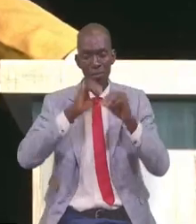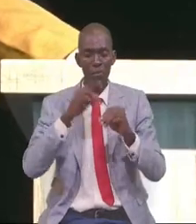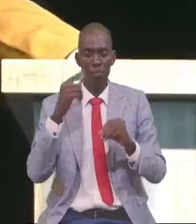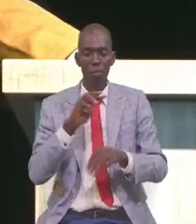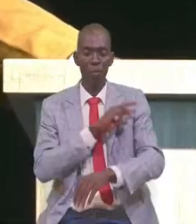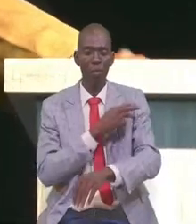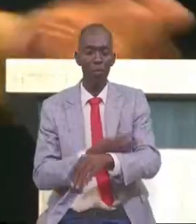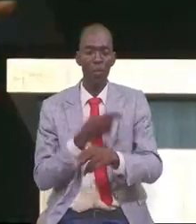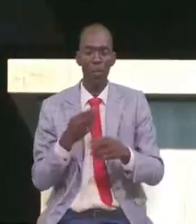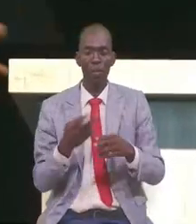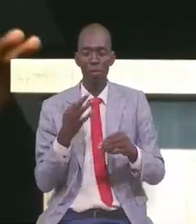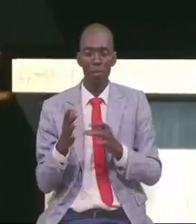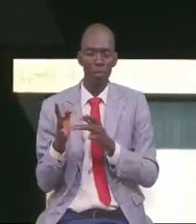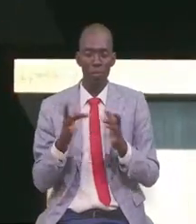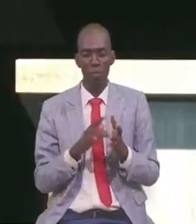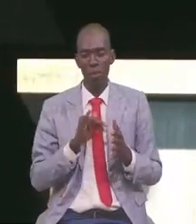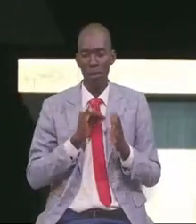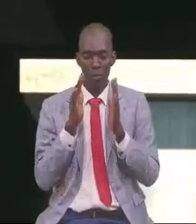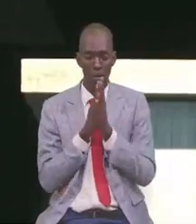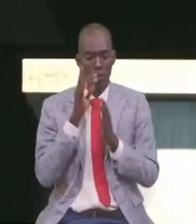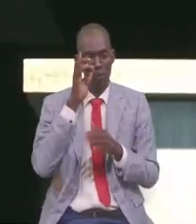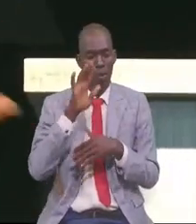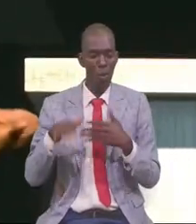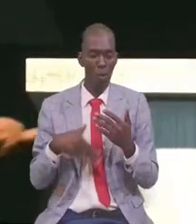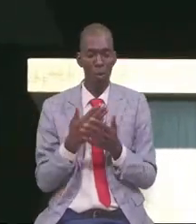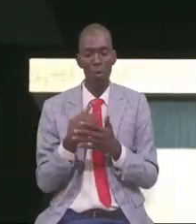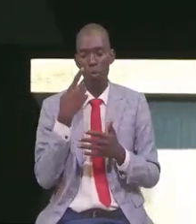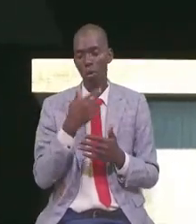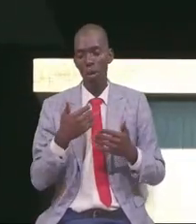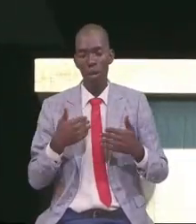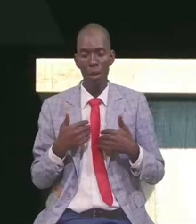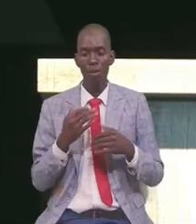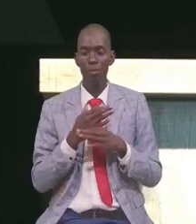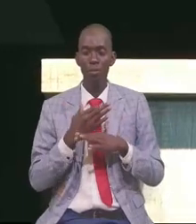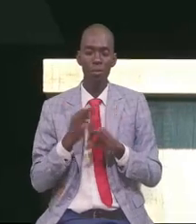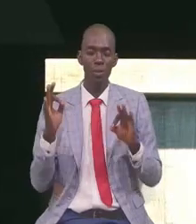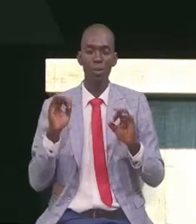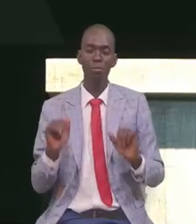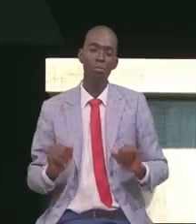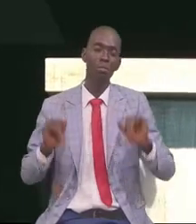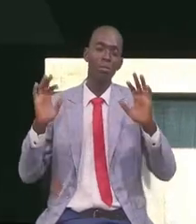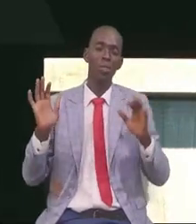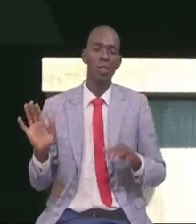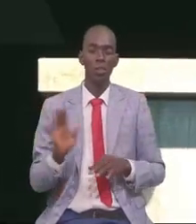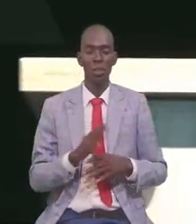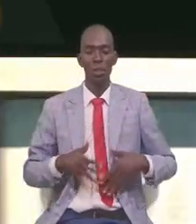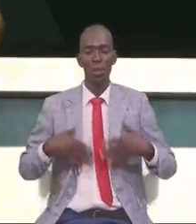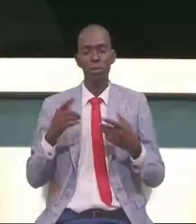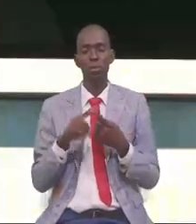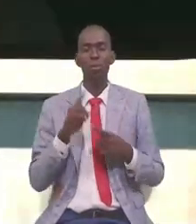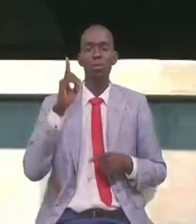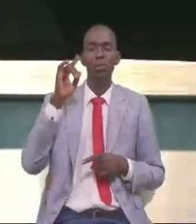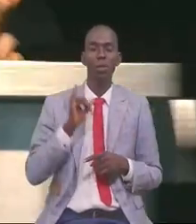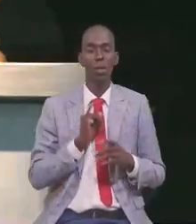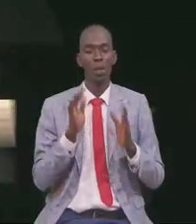Jésus, je prie pour ceux qui ont abandonné leur vie à toi. Et je prie que selon